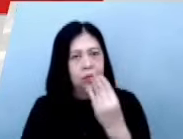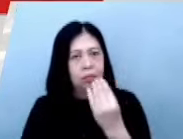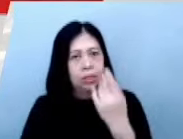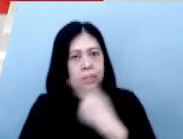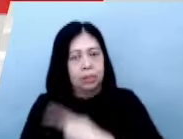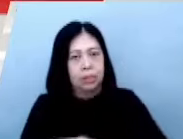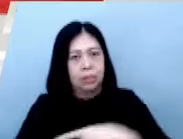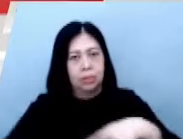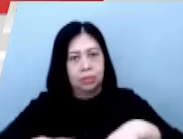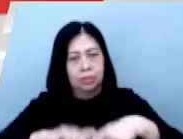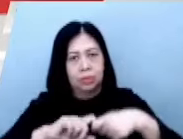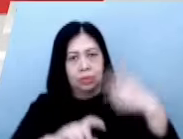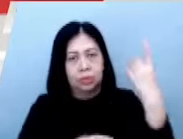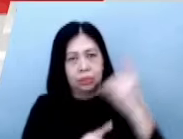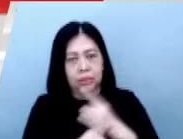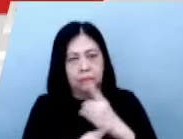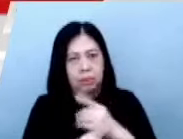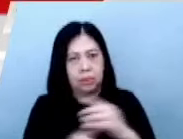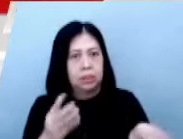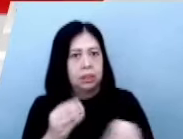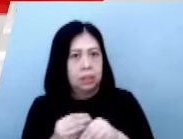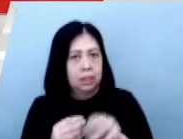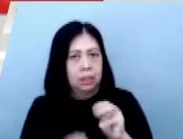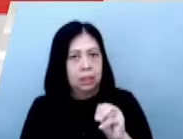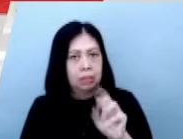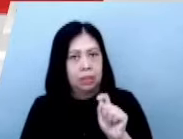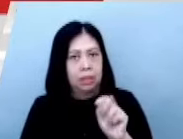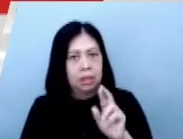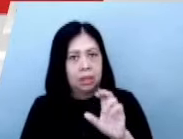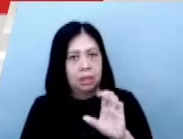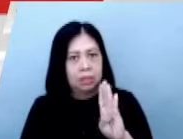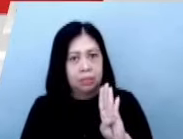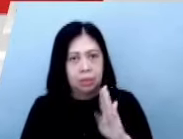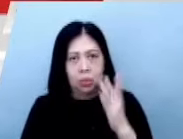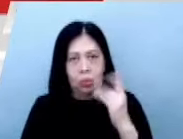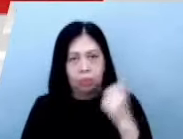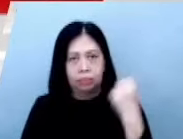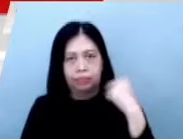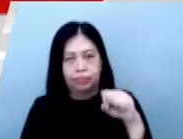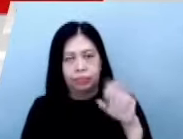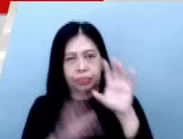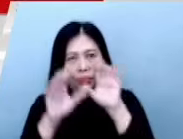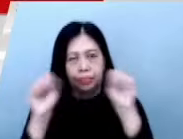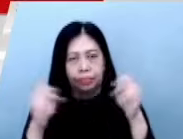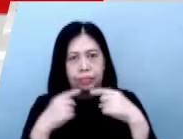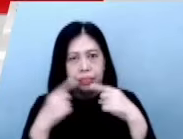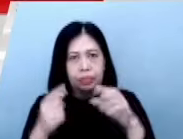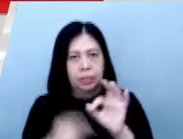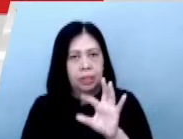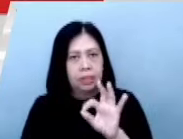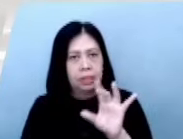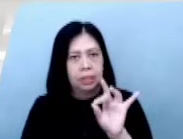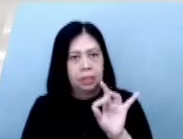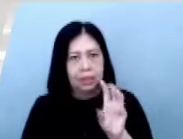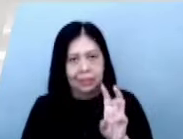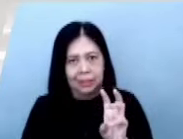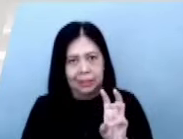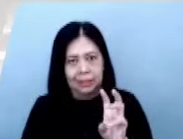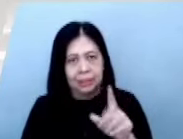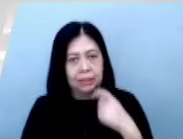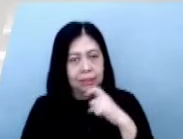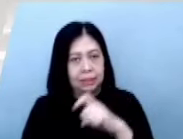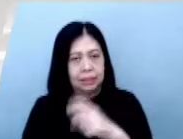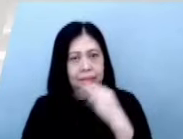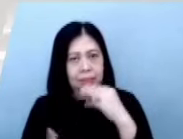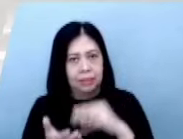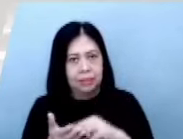Disyembre, dinagdagan ito ng MTRCB dahil sa umunoy paglabag sa Presidential Decree 1986. Sa isang text message sa